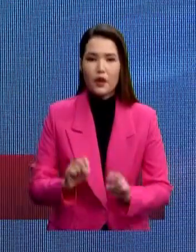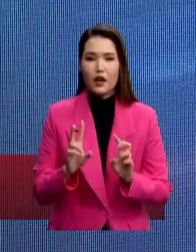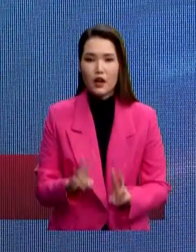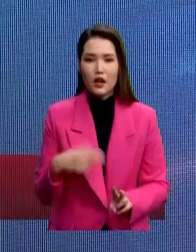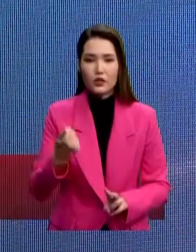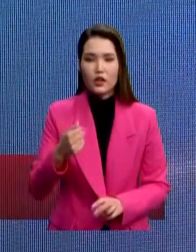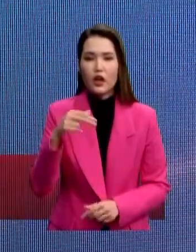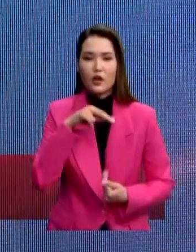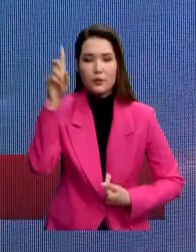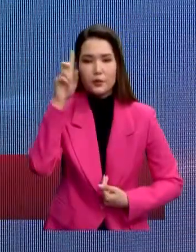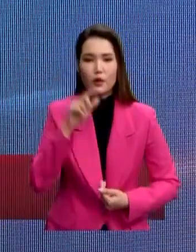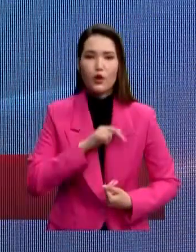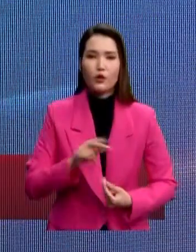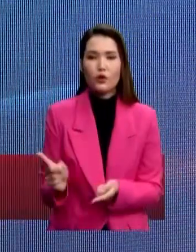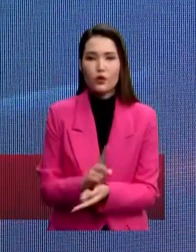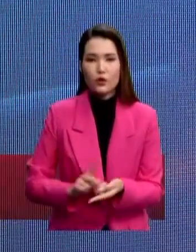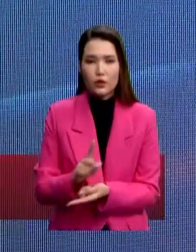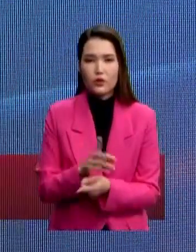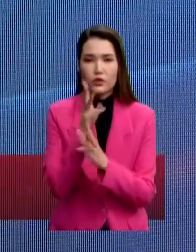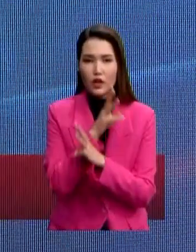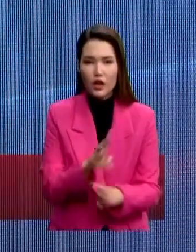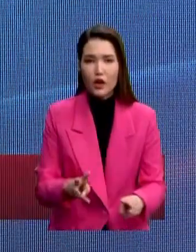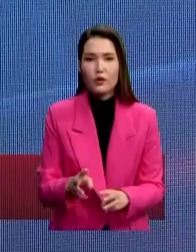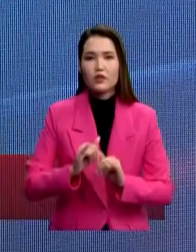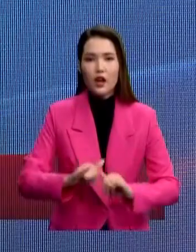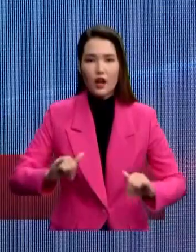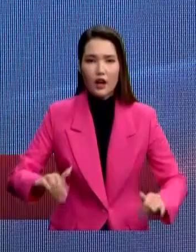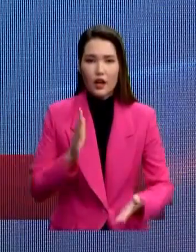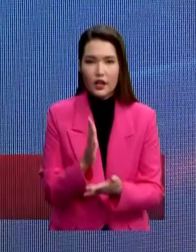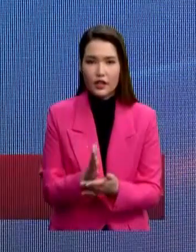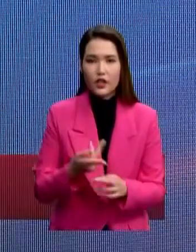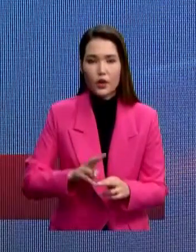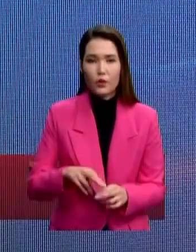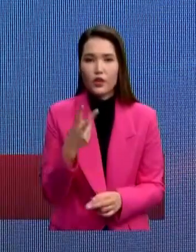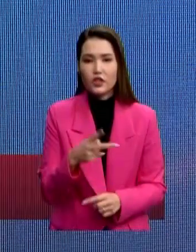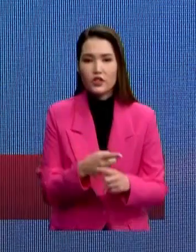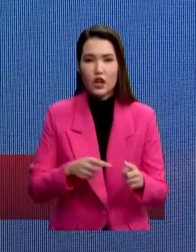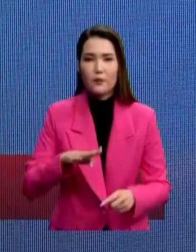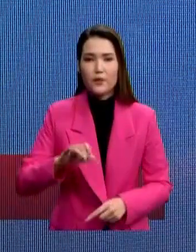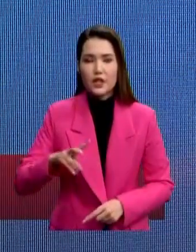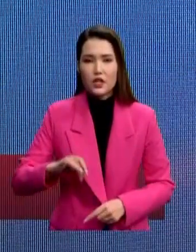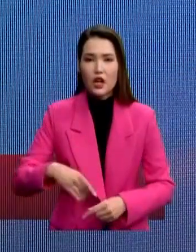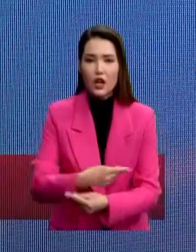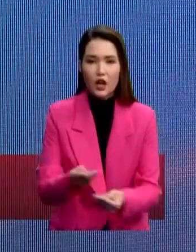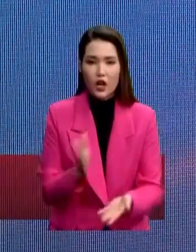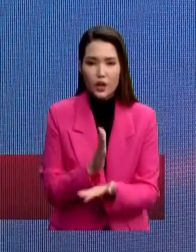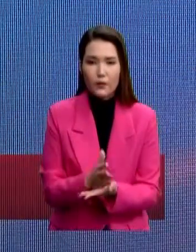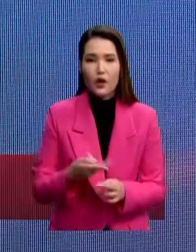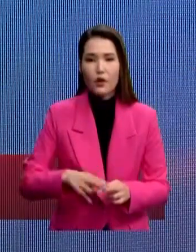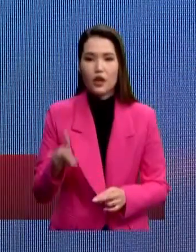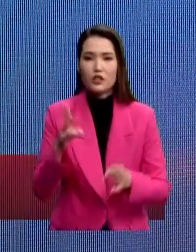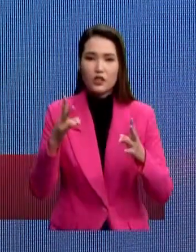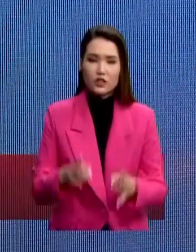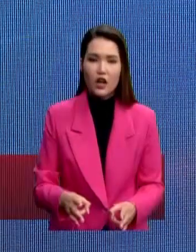мемлекеттік күзет қызметі сияқты органдардың қаржыландыруы да артады. Оларға 2,5 триллион теңге бөлінбек. Ақша көбіне жалақы